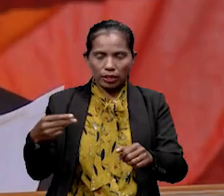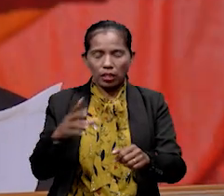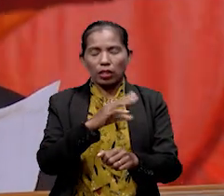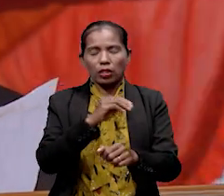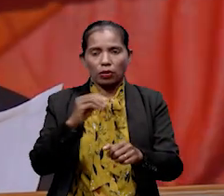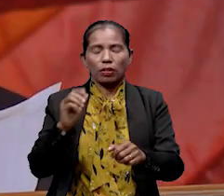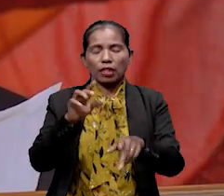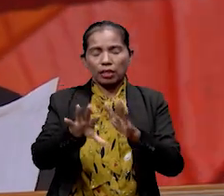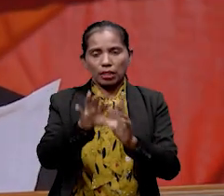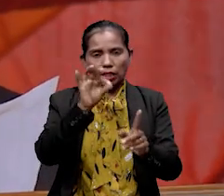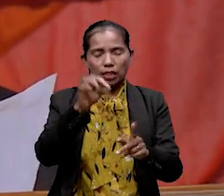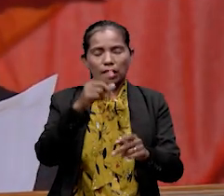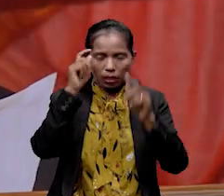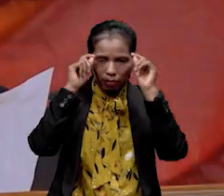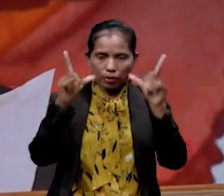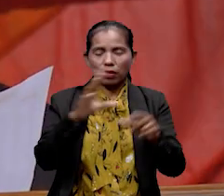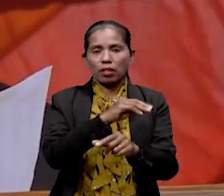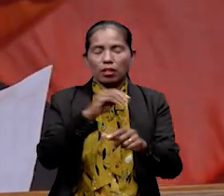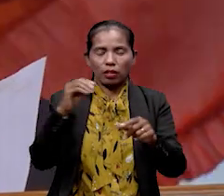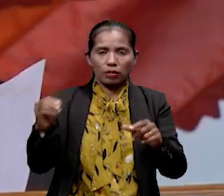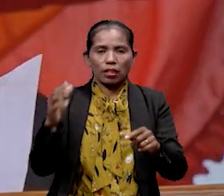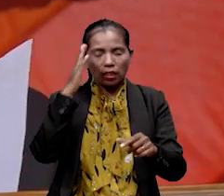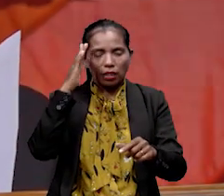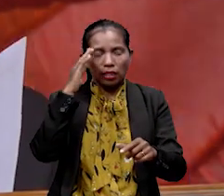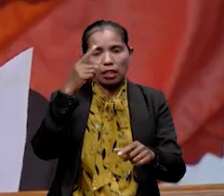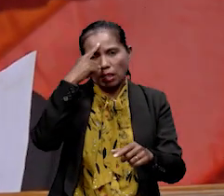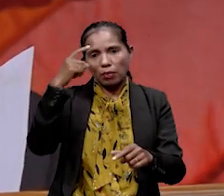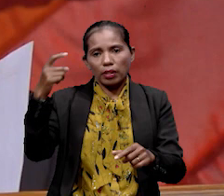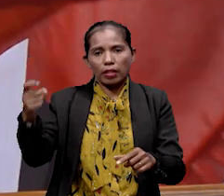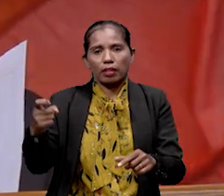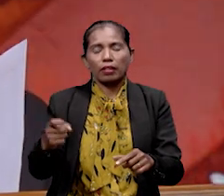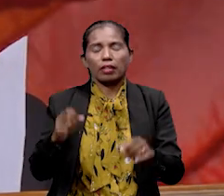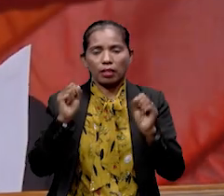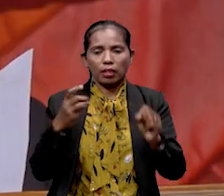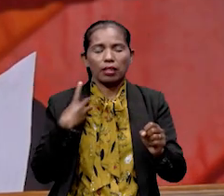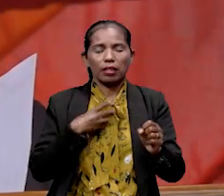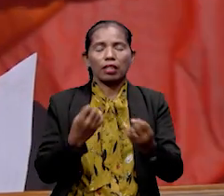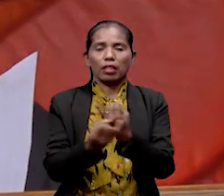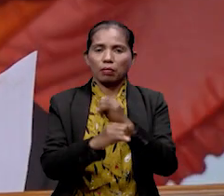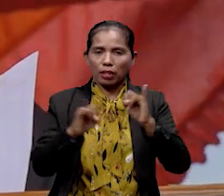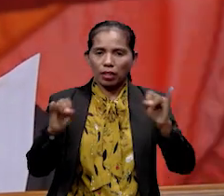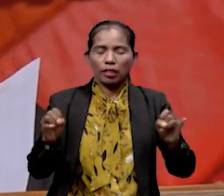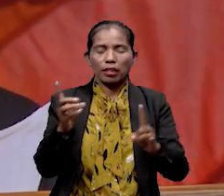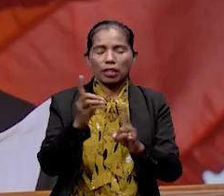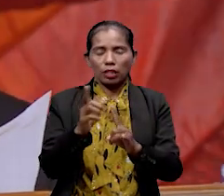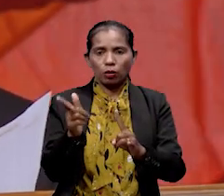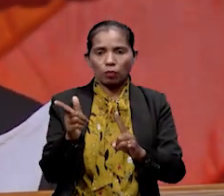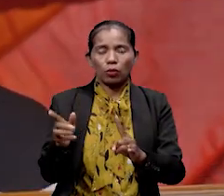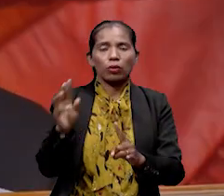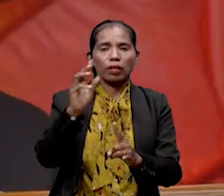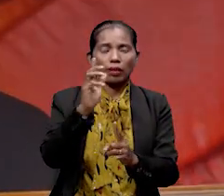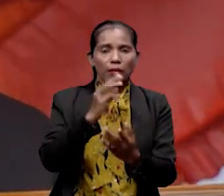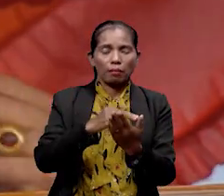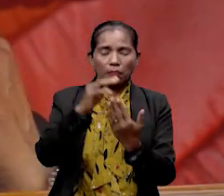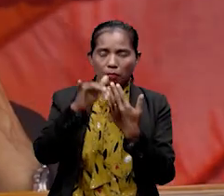nomeri nessa mudar estado soberano ida tamane eta restaura independência 20 de maio 2002 por